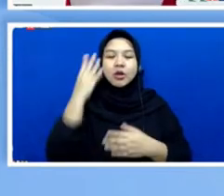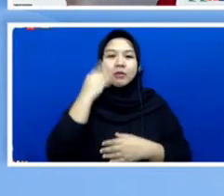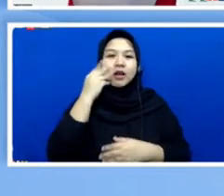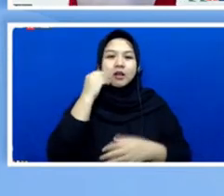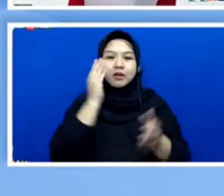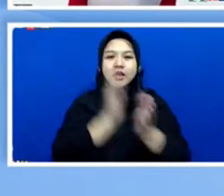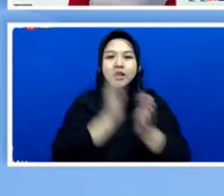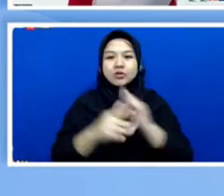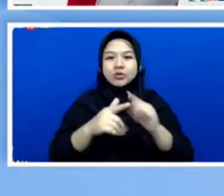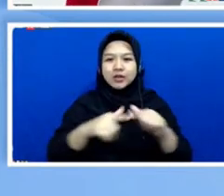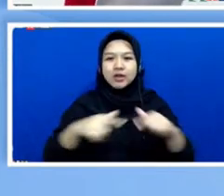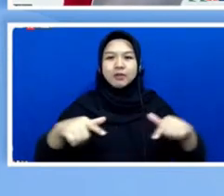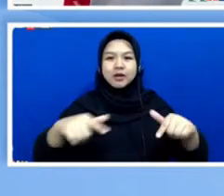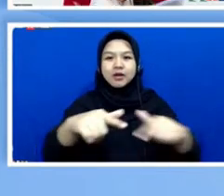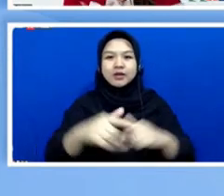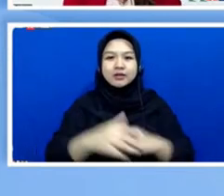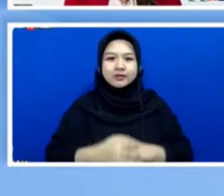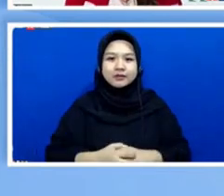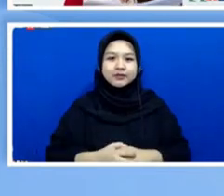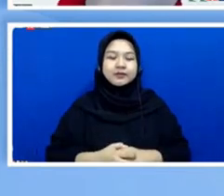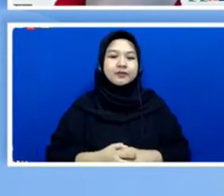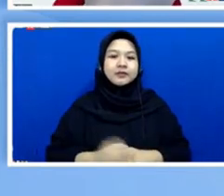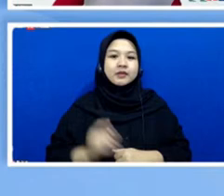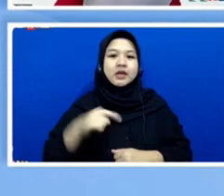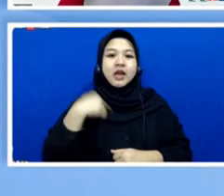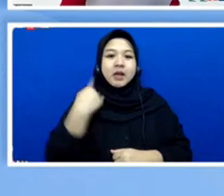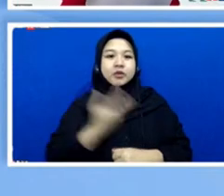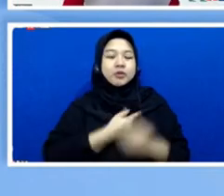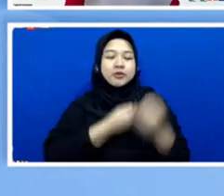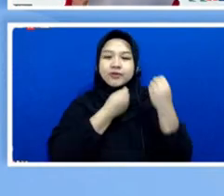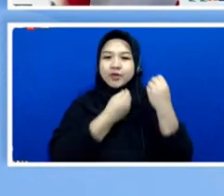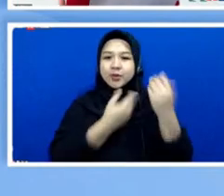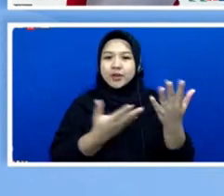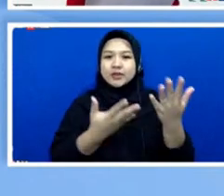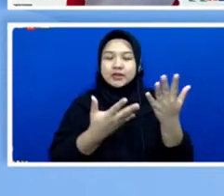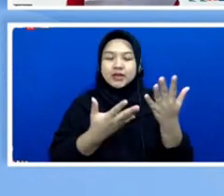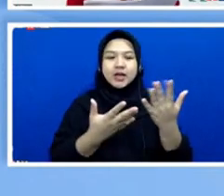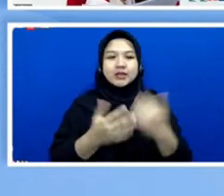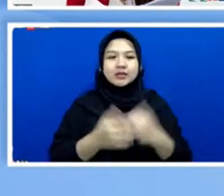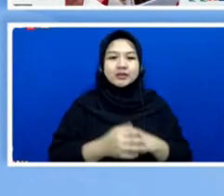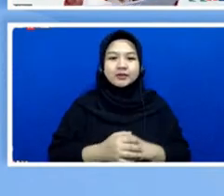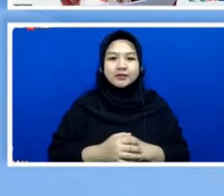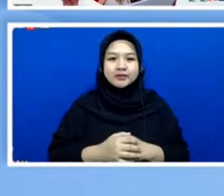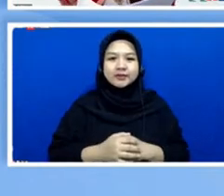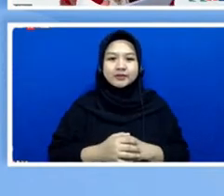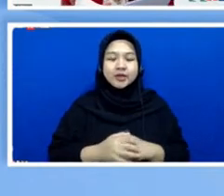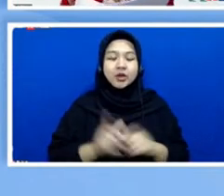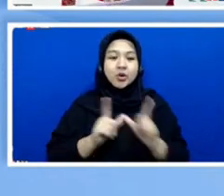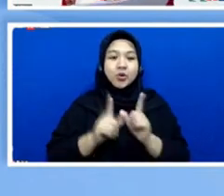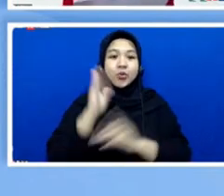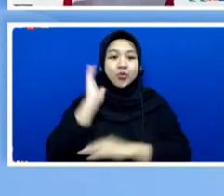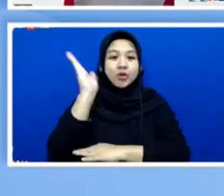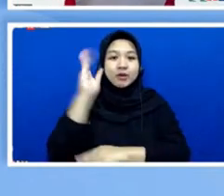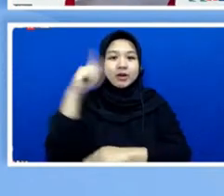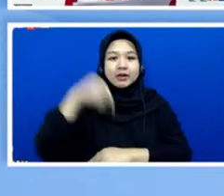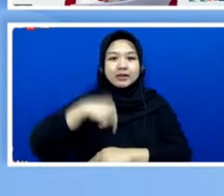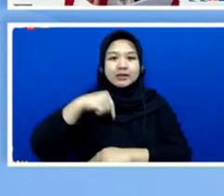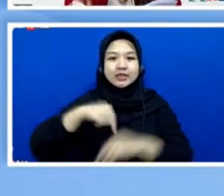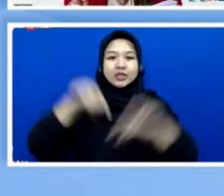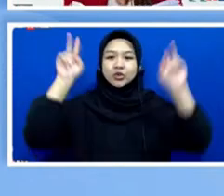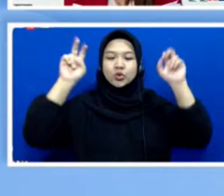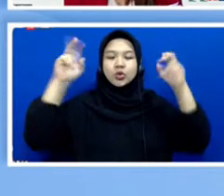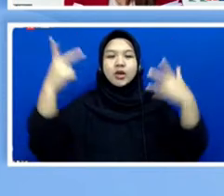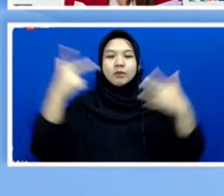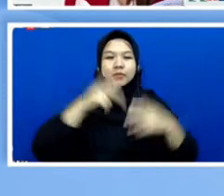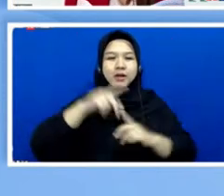di lapangan. Dan kami juga ingin sampaikan kembali bahwa sebagaimana telah disampaikan bahwa webinar kali ini bertajuk ada